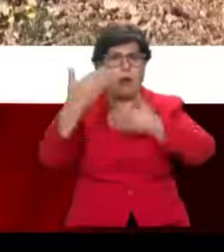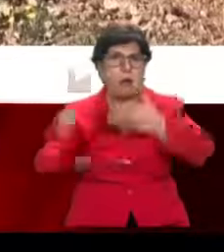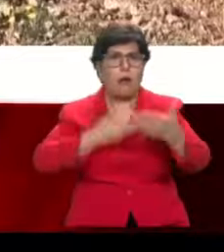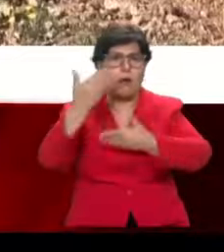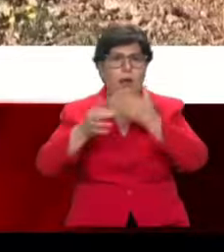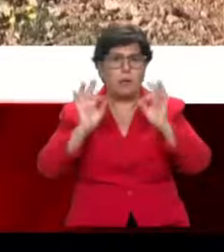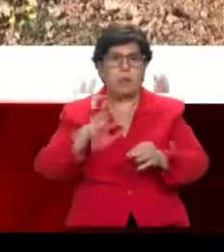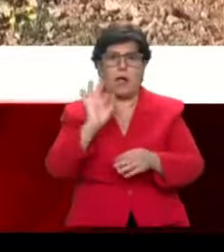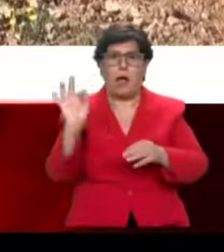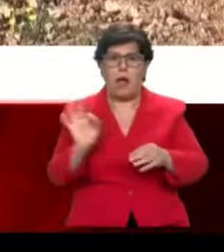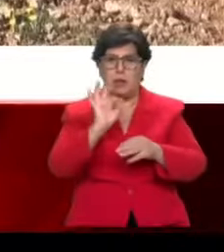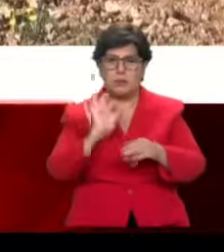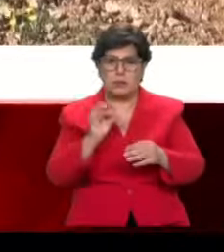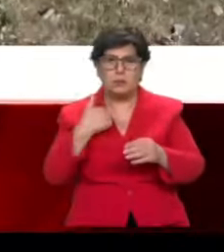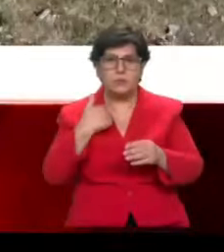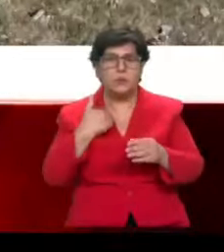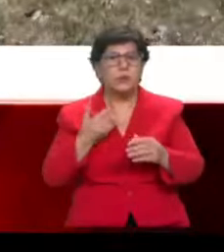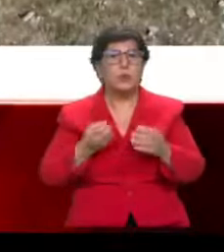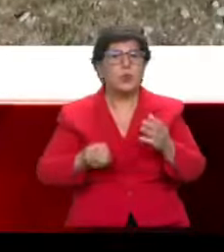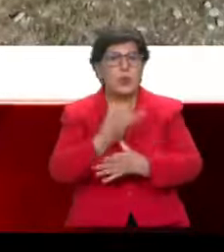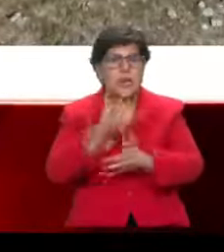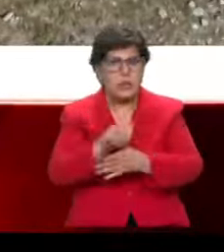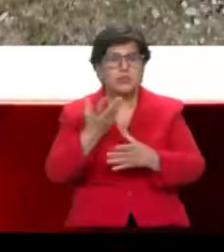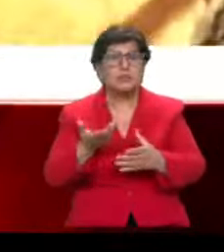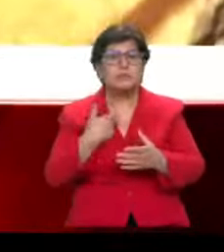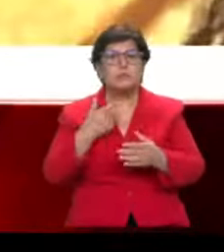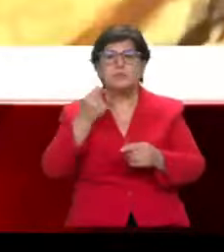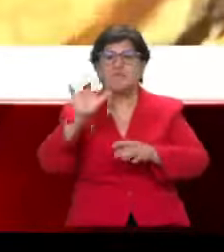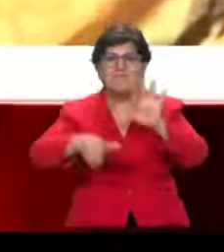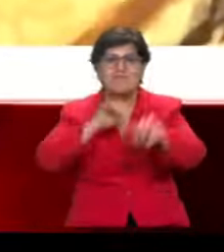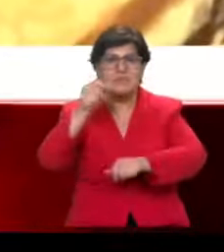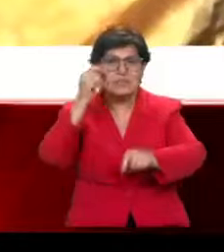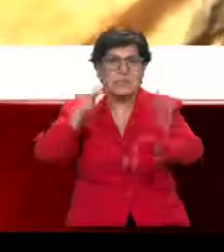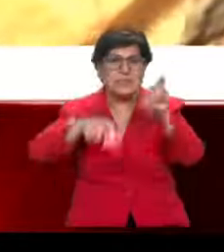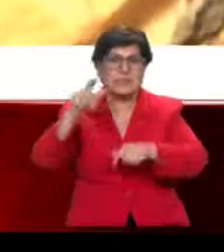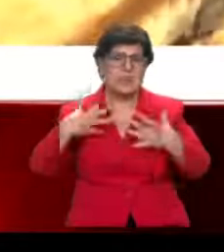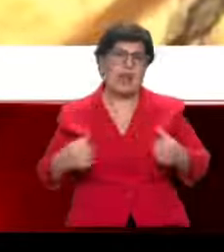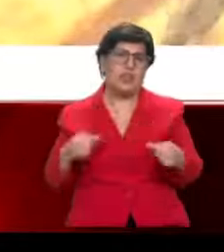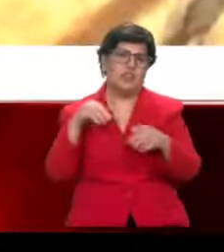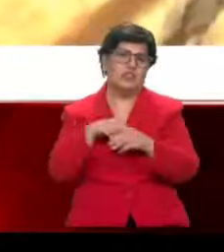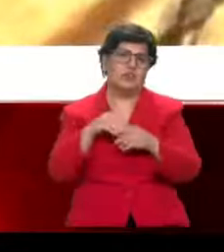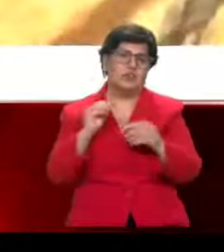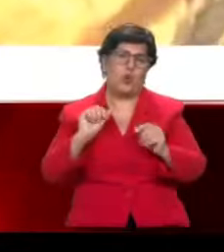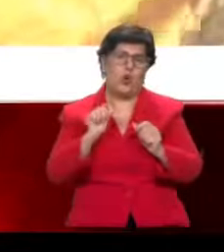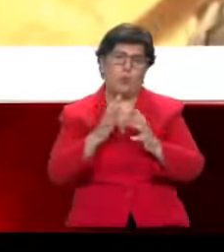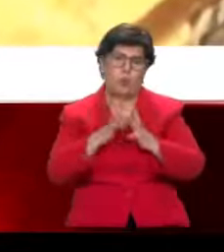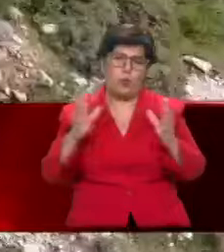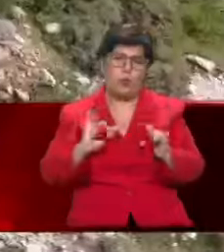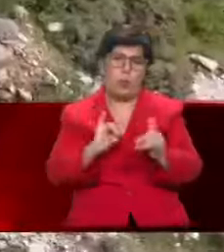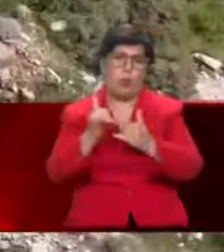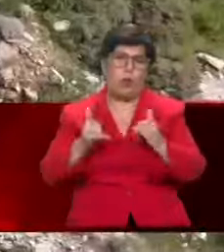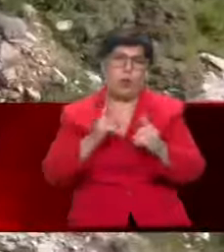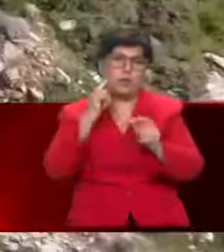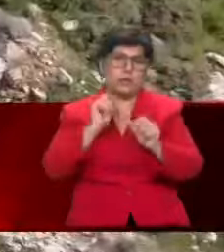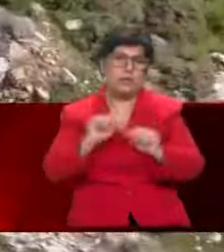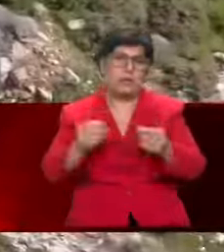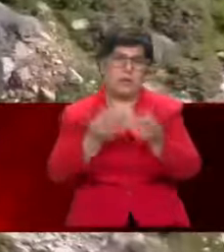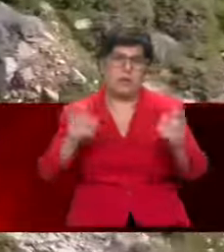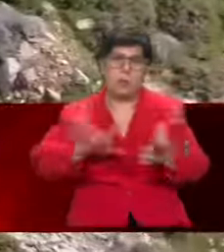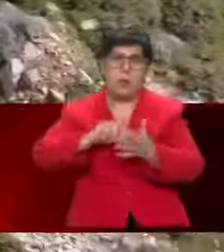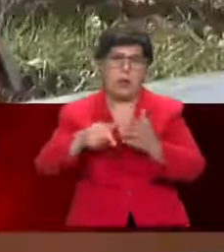Hem arıcılığımızı üreticilerini tehdit etme hem de tüketicilerimizin insan sağlığı üzerinde çok büyük oyunlar oynamaktadır. Bal